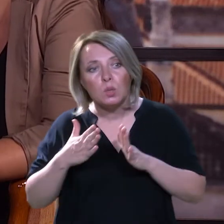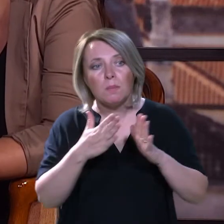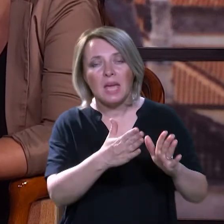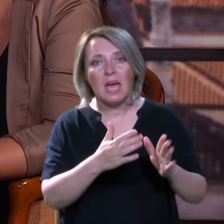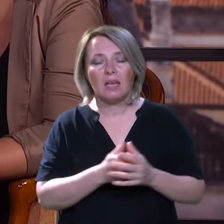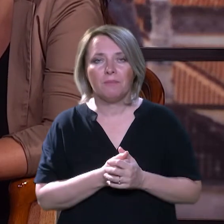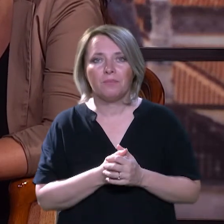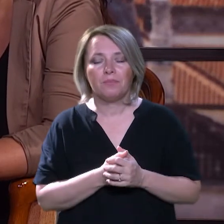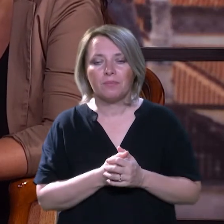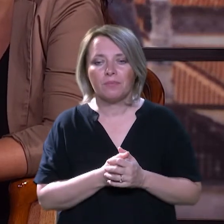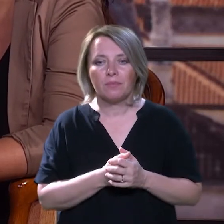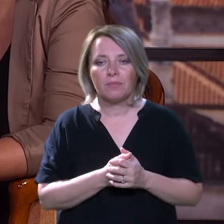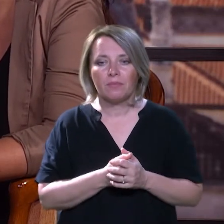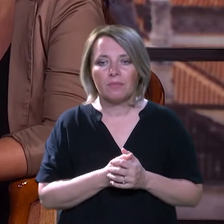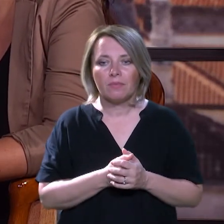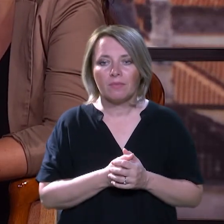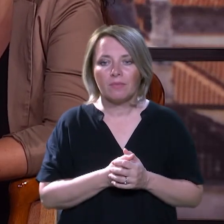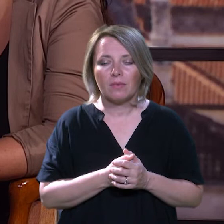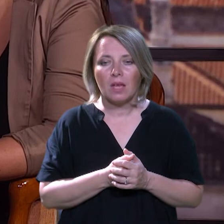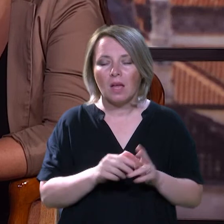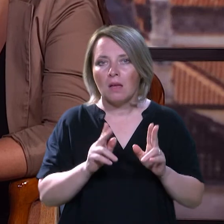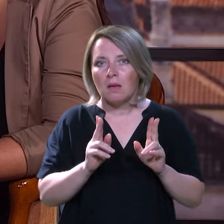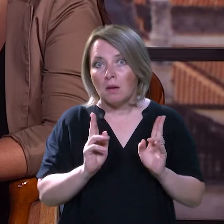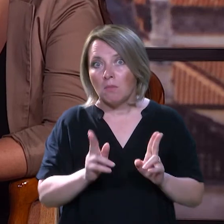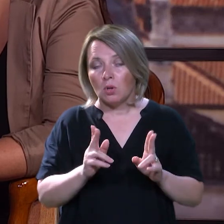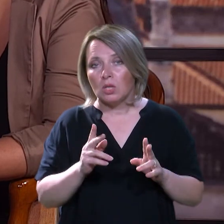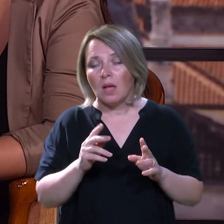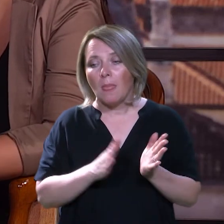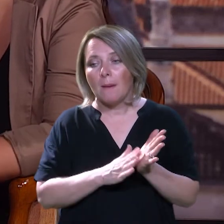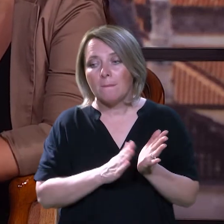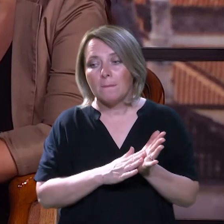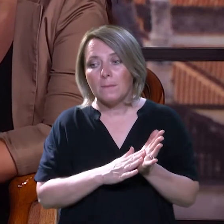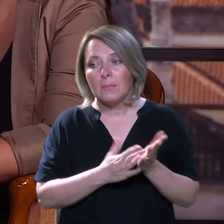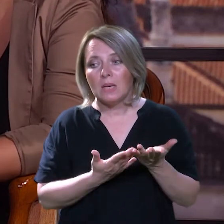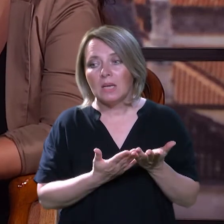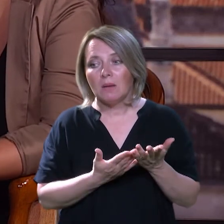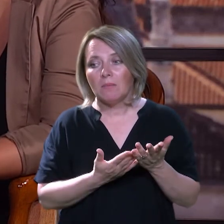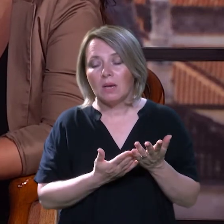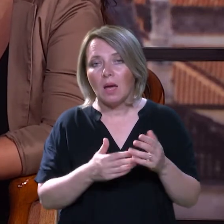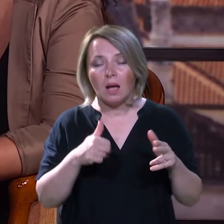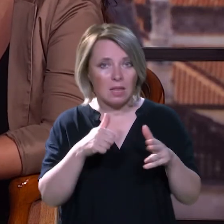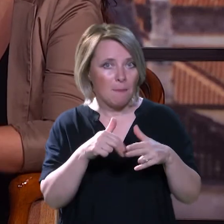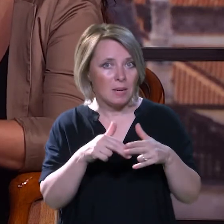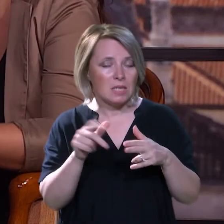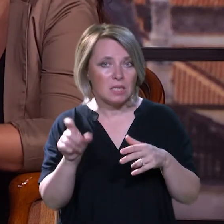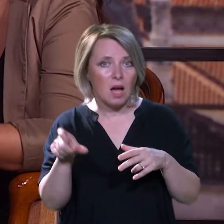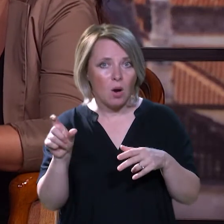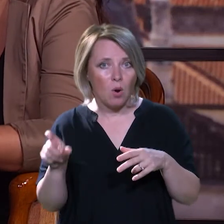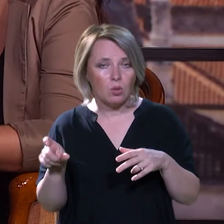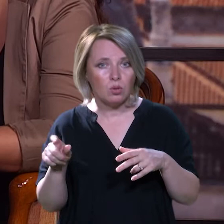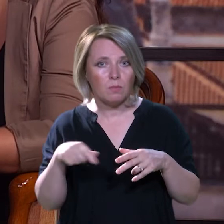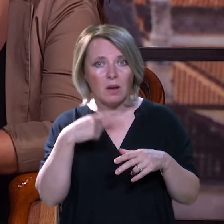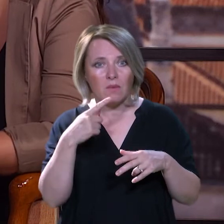vam neko drugi reče, možda koji je stručan u ovom pogledu, nego neka bliska osoba, da će se možda